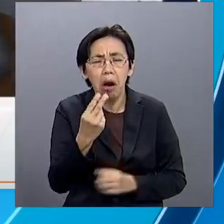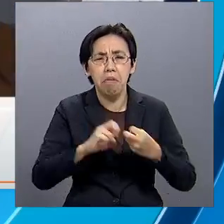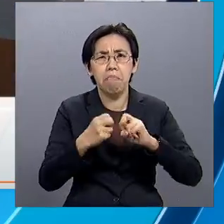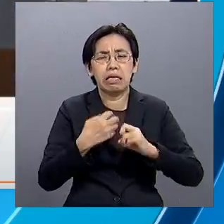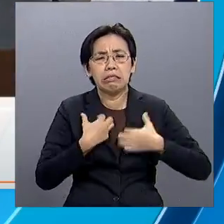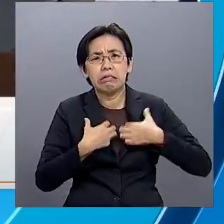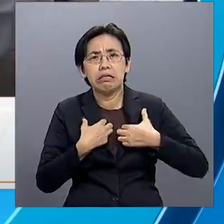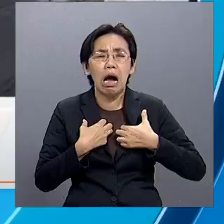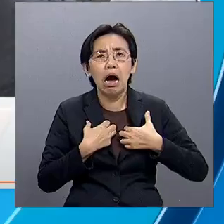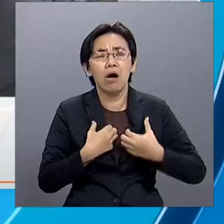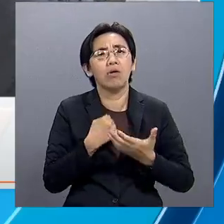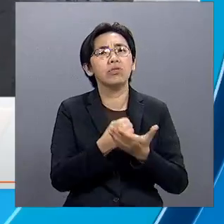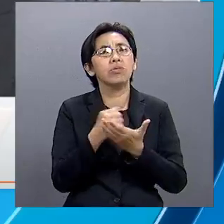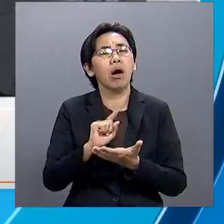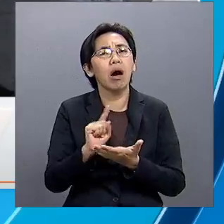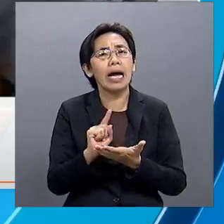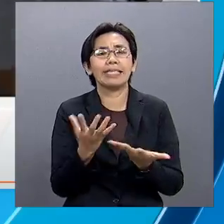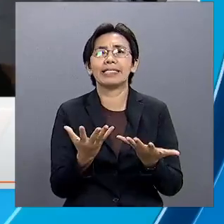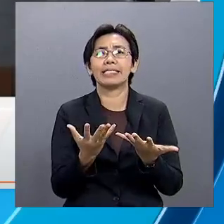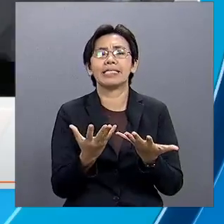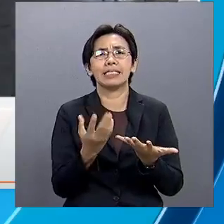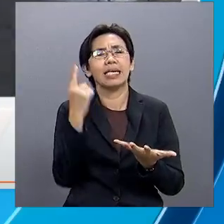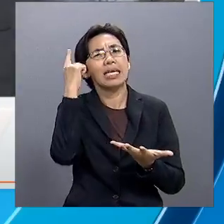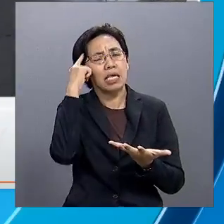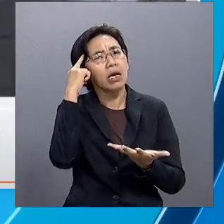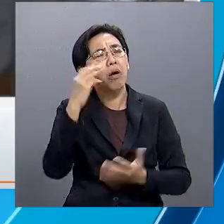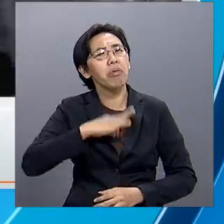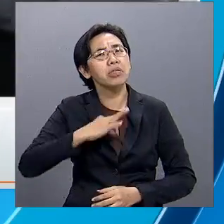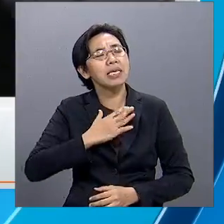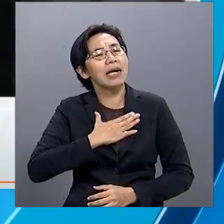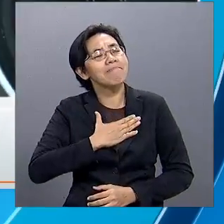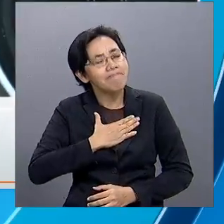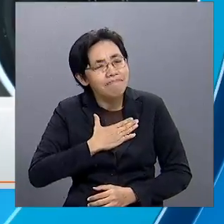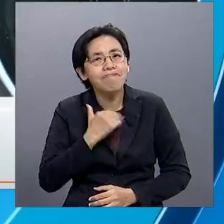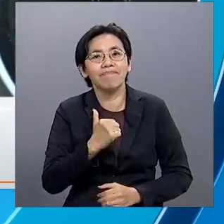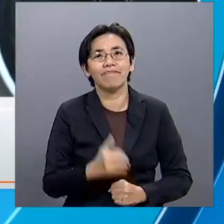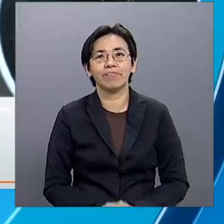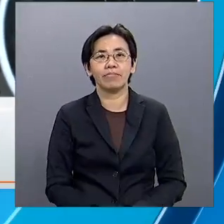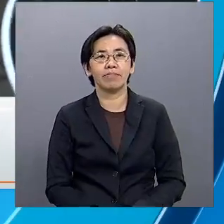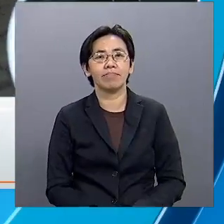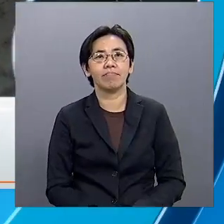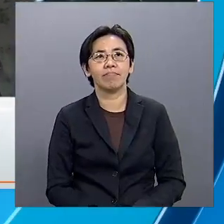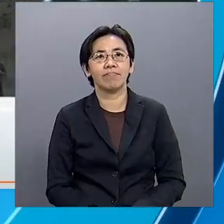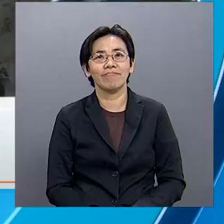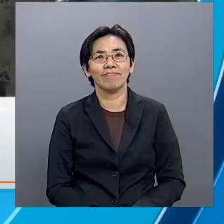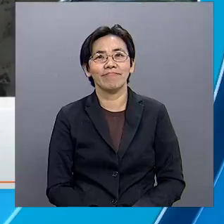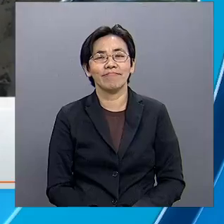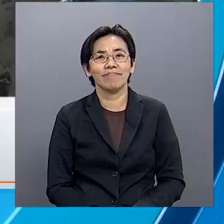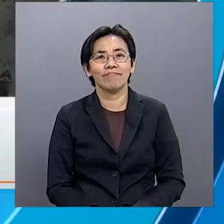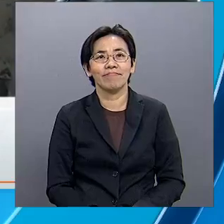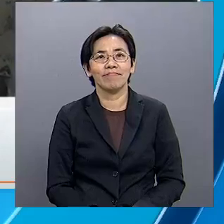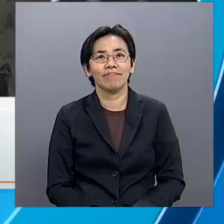ยเขาเนี่ยเขาจะกลับมามองเราว่าเราจะดูเป็นฮีโร่ในใจเขาในช่วงนั้นแค่ไหนนะครับ you are my hero แต่ผมยังไม่ได้ช่วยอะไรพี่เลย